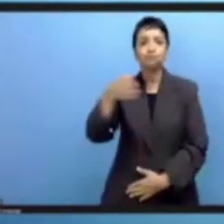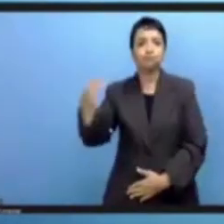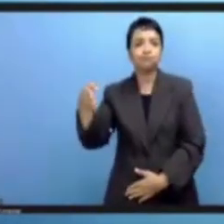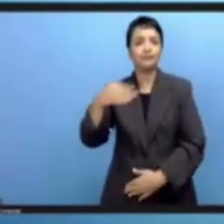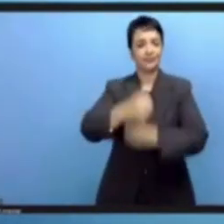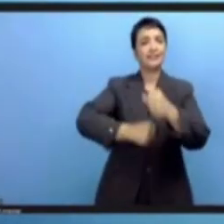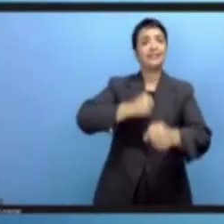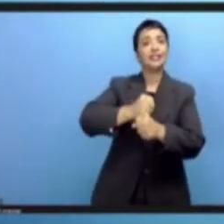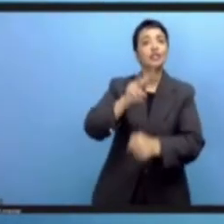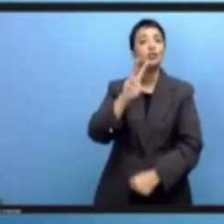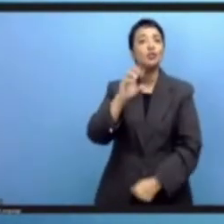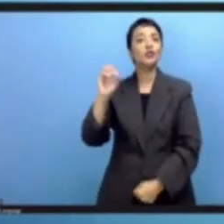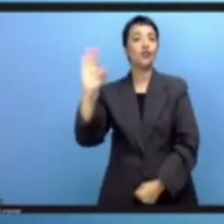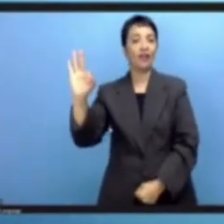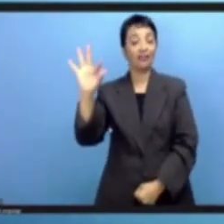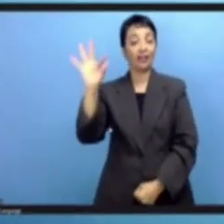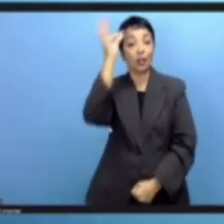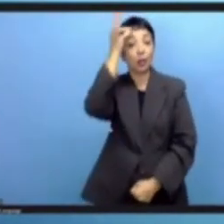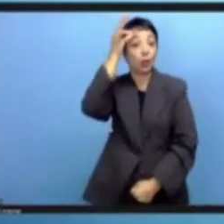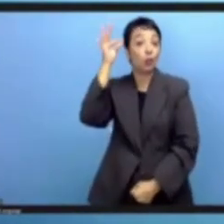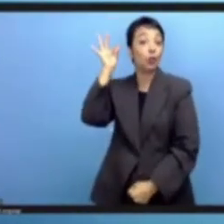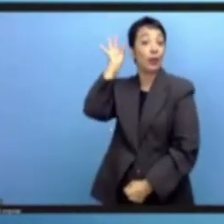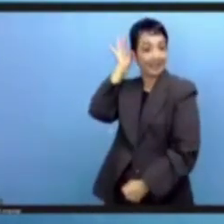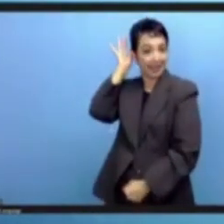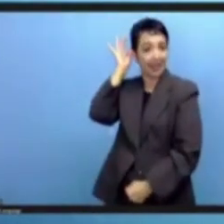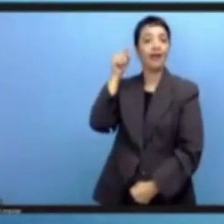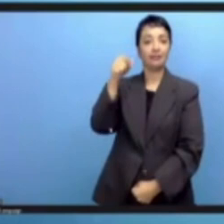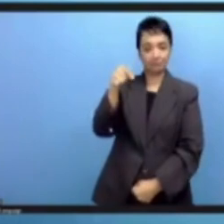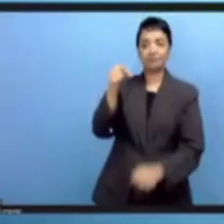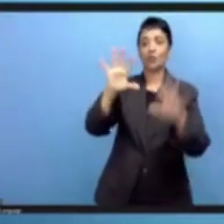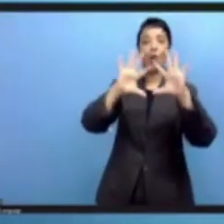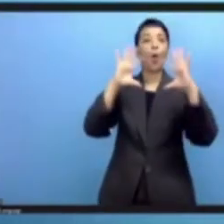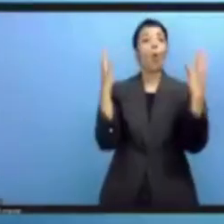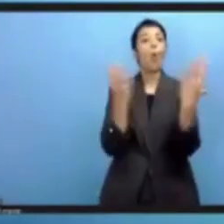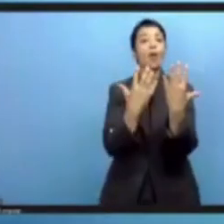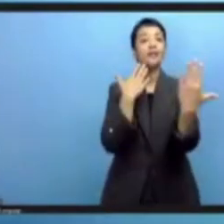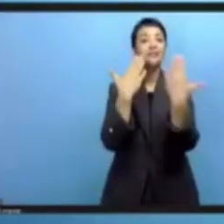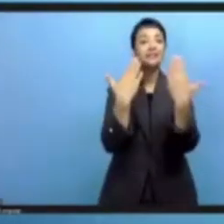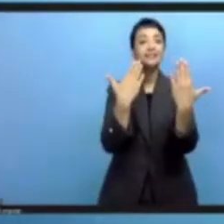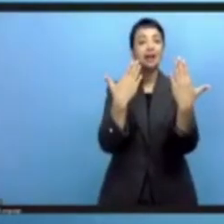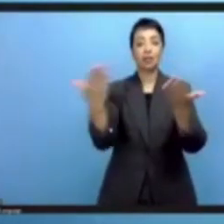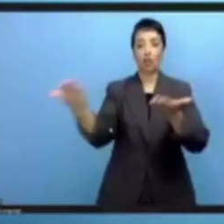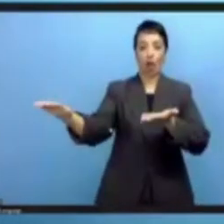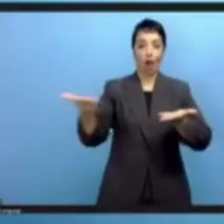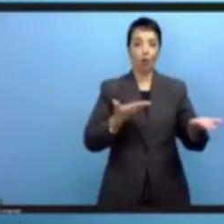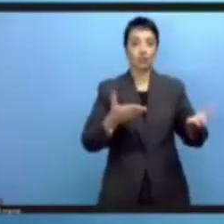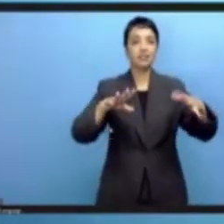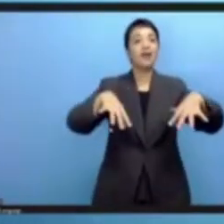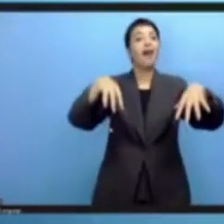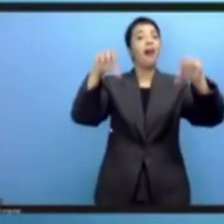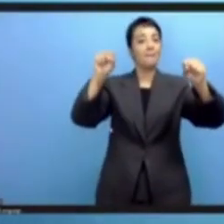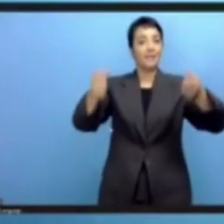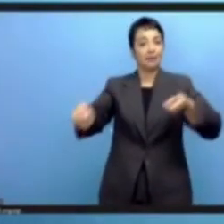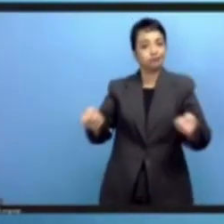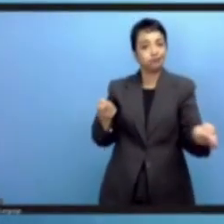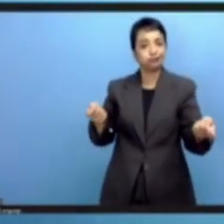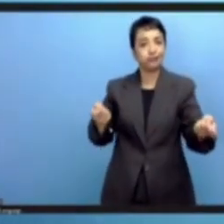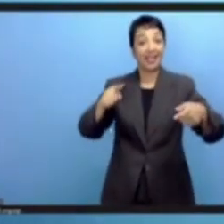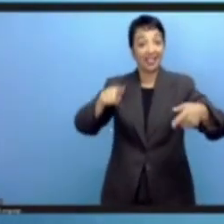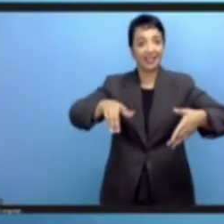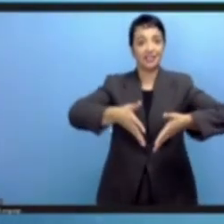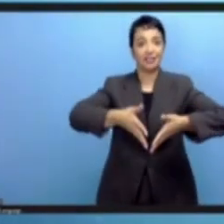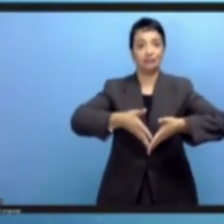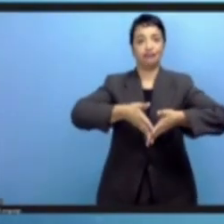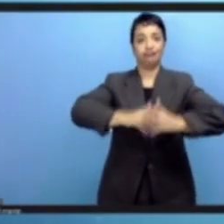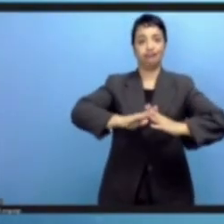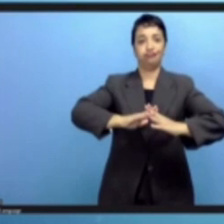société de l'information, le SMSI. La Tunisie avait abrité cette année-là le sommet SMSI qui